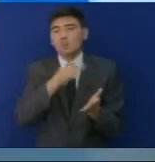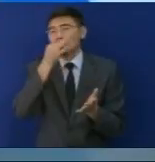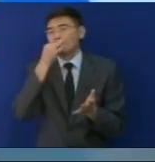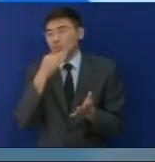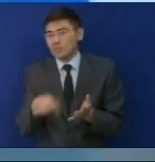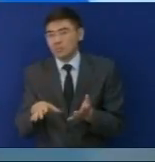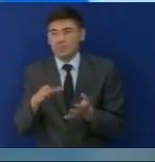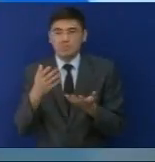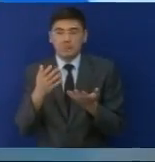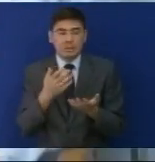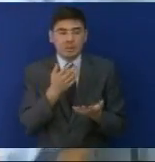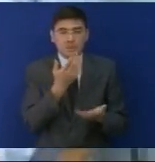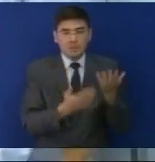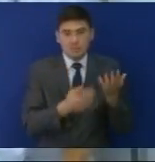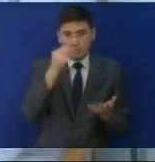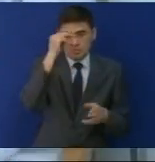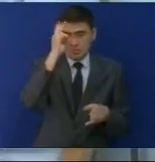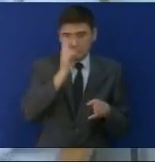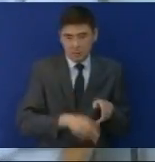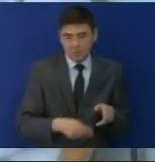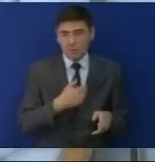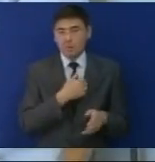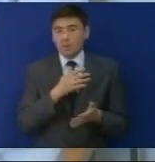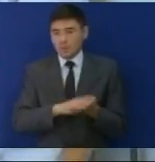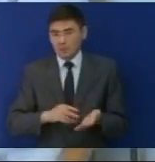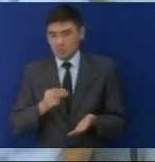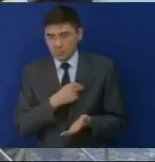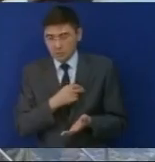из зарубежных университетов. К слову, проект по разработке и